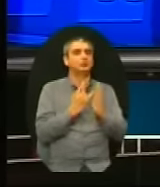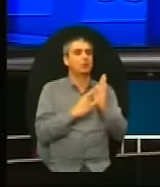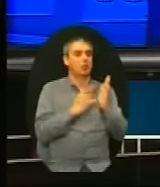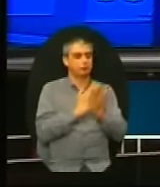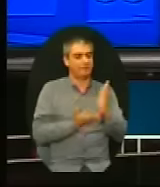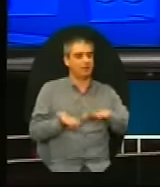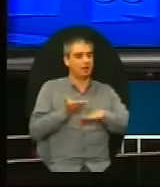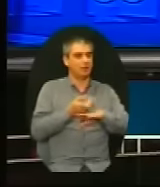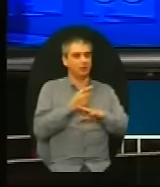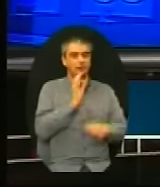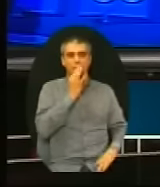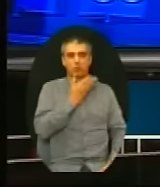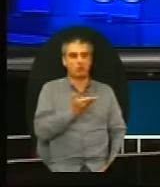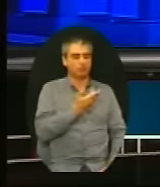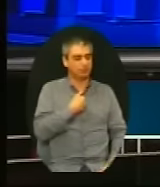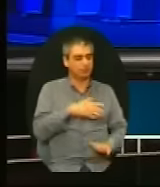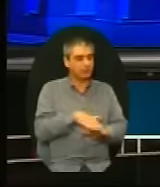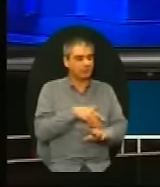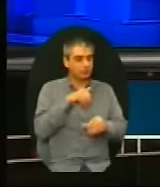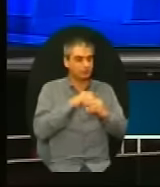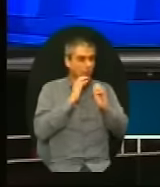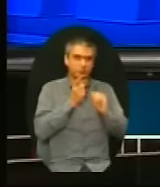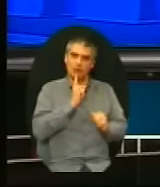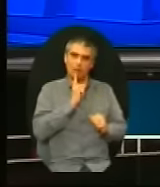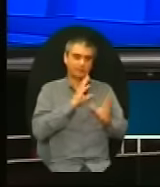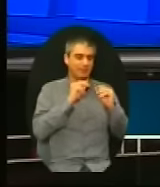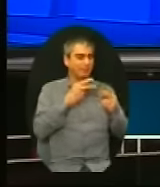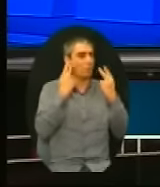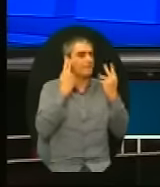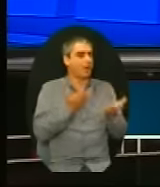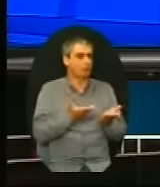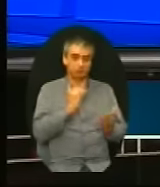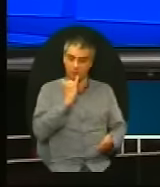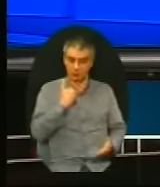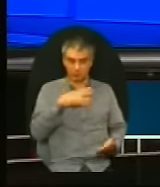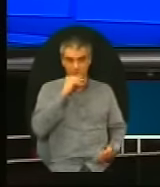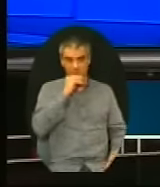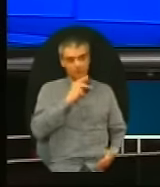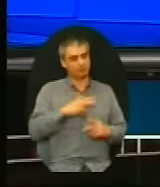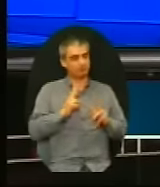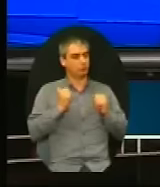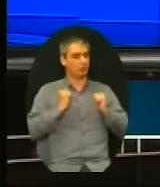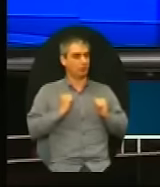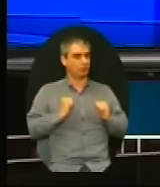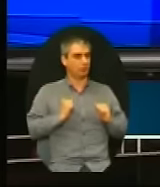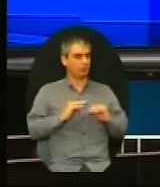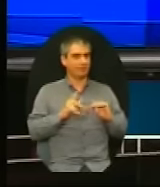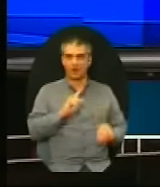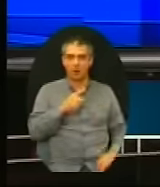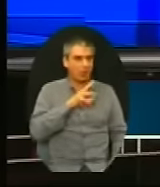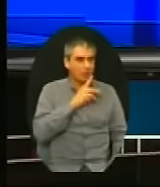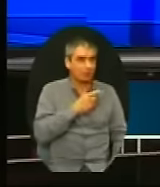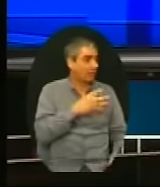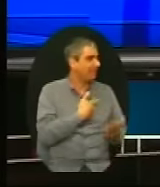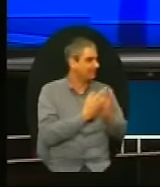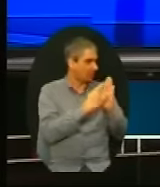שעלתה בנושא של בני הנוער, הרגשתי שבתקשורת לא מספיק עסקו במהות, זאת אומרת, נכון, אני דיברתי אולי נינוח ורגוע והכל, אף אחד לא